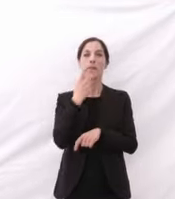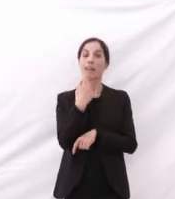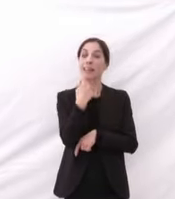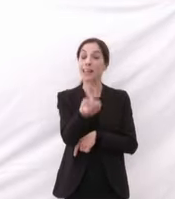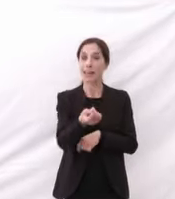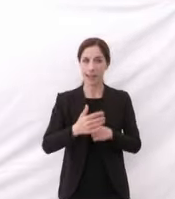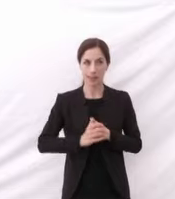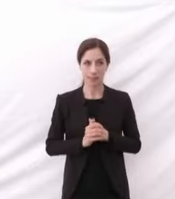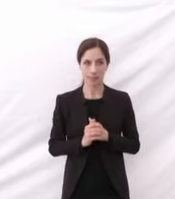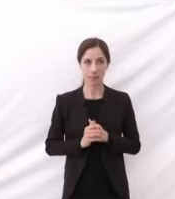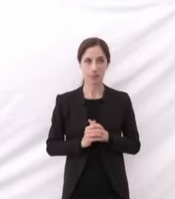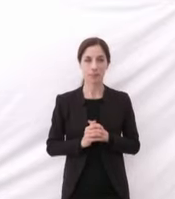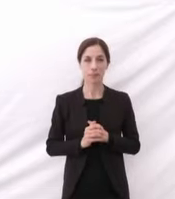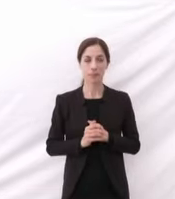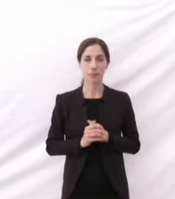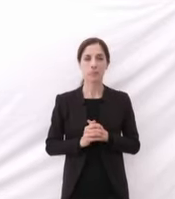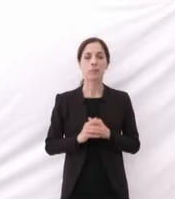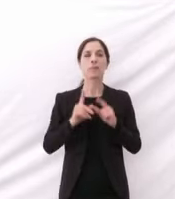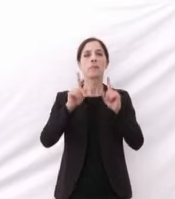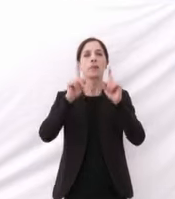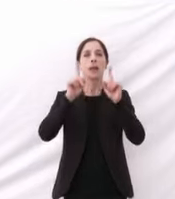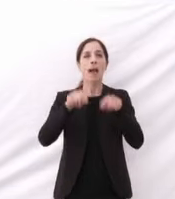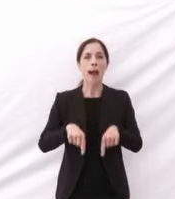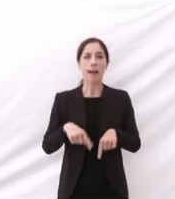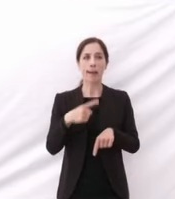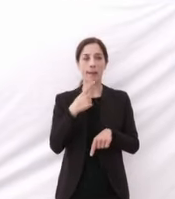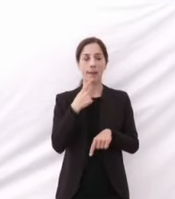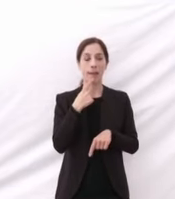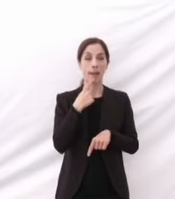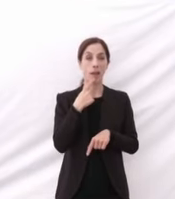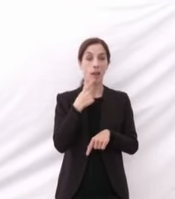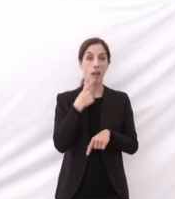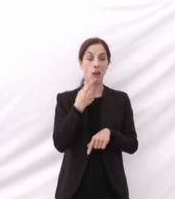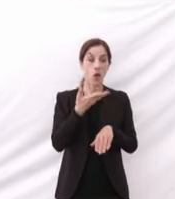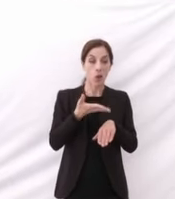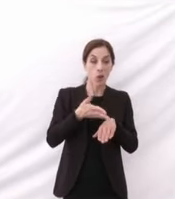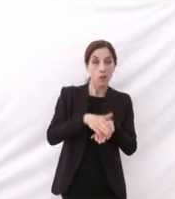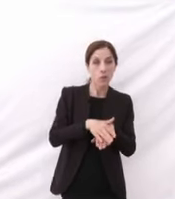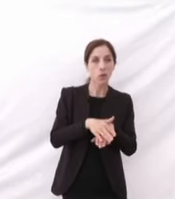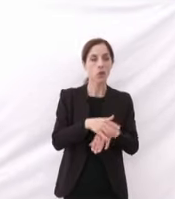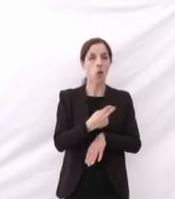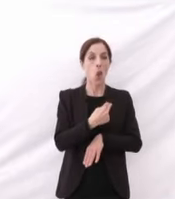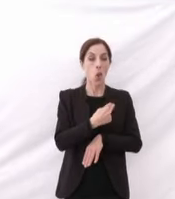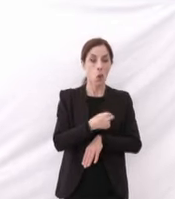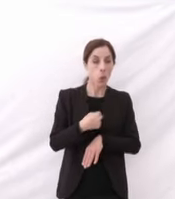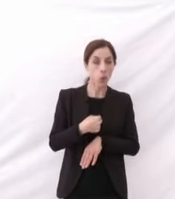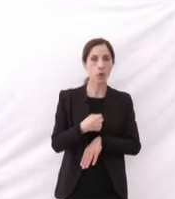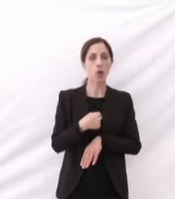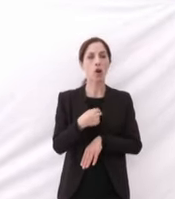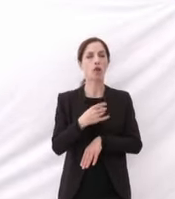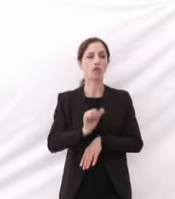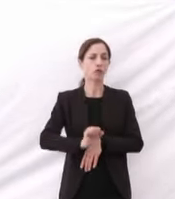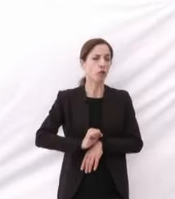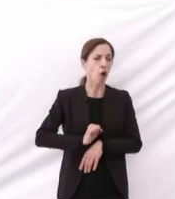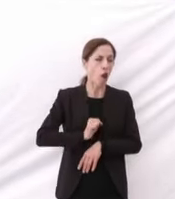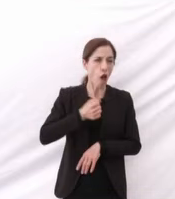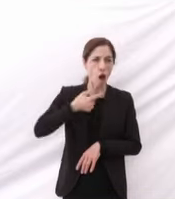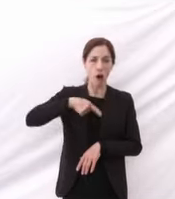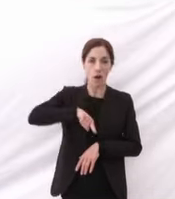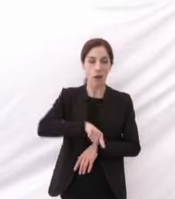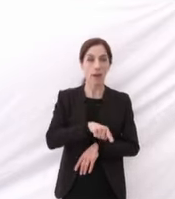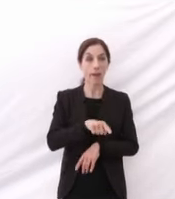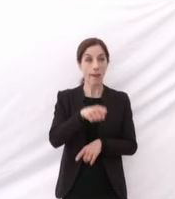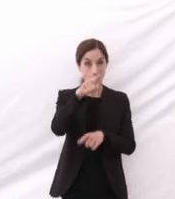Siamo qui per dire che anche dal lutto, dal dolore che voi portate, può nascere la